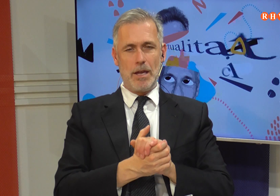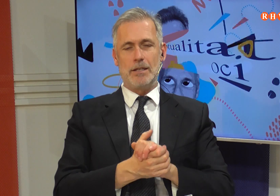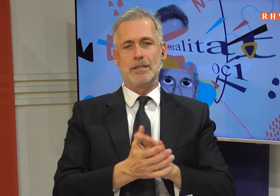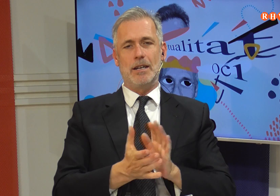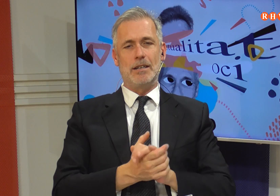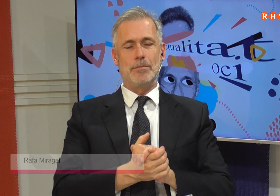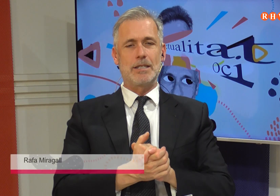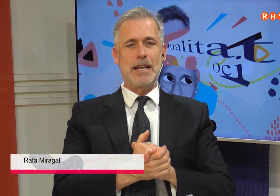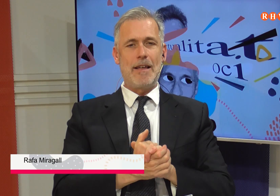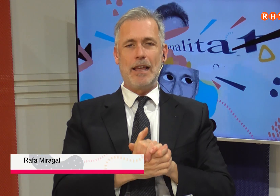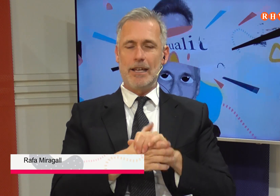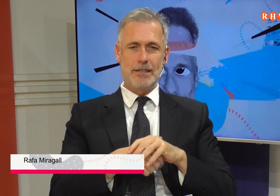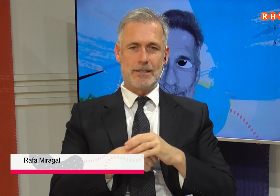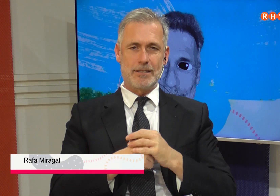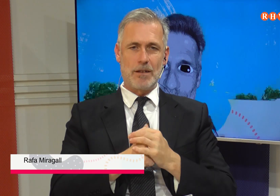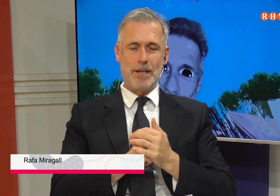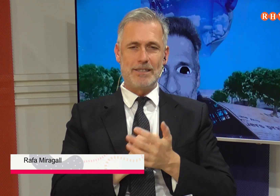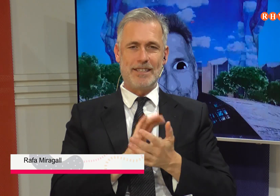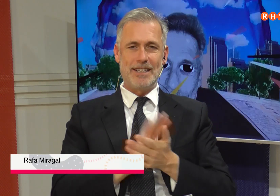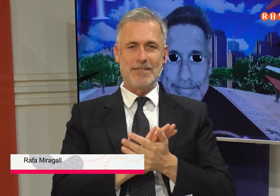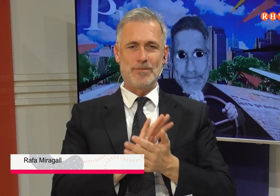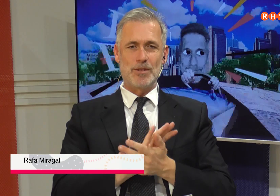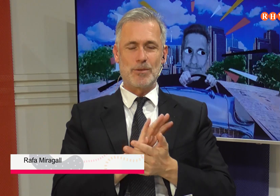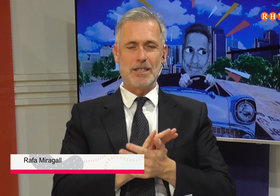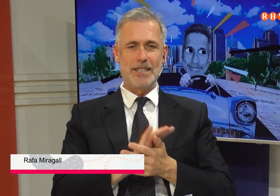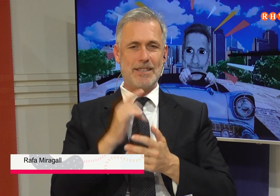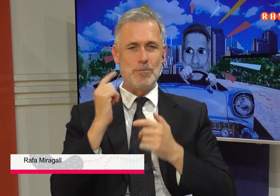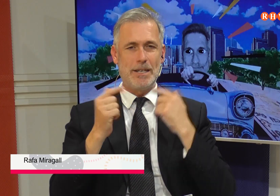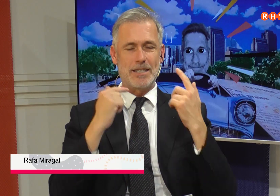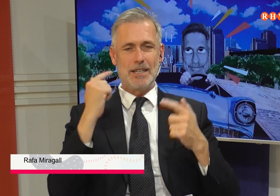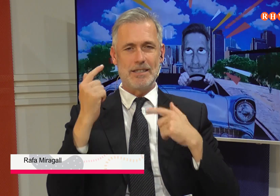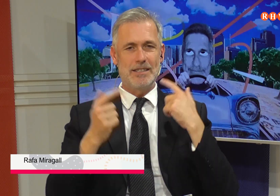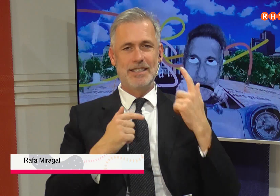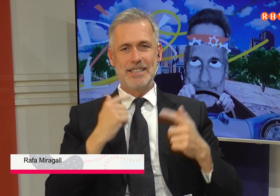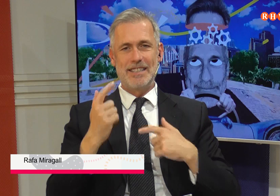el mes, ja, el mes nadalenc. Segurament ja molts de vosaltres ja esteu